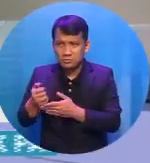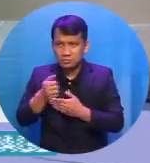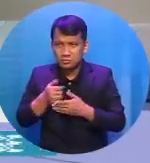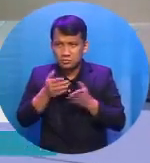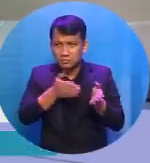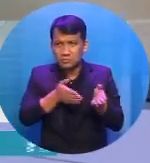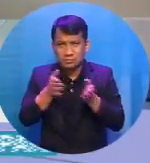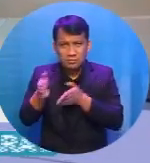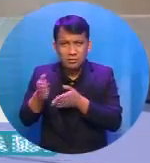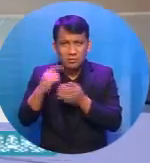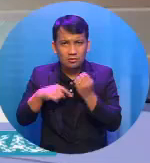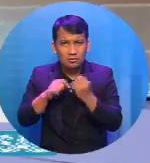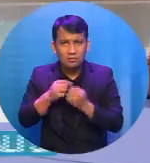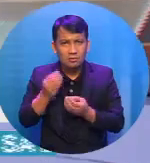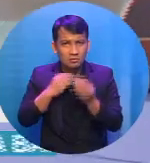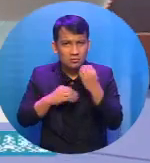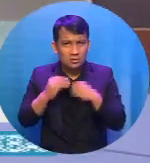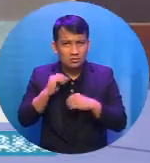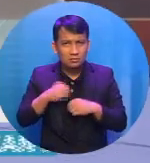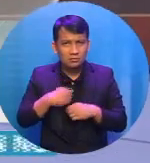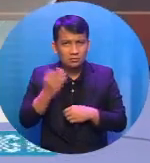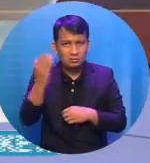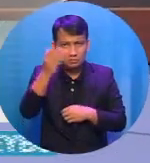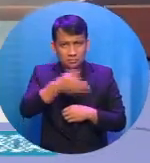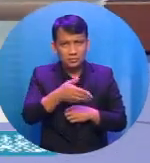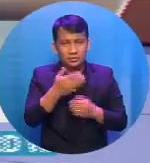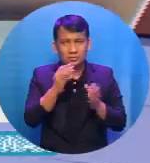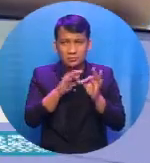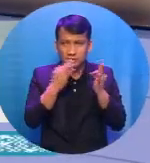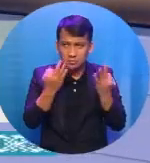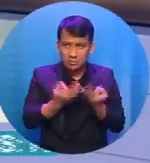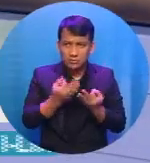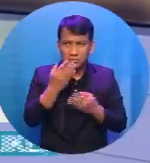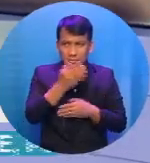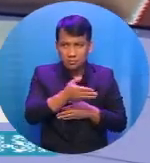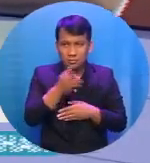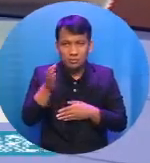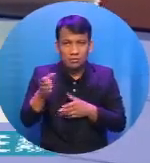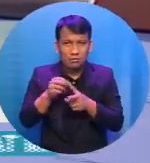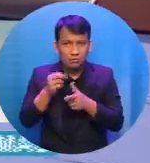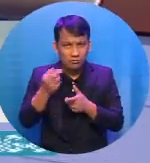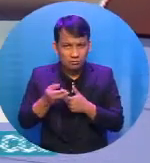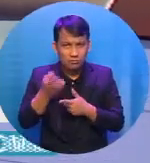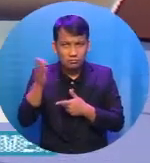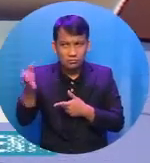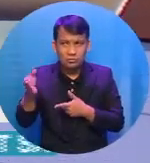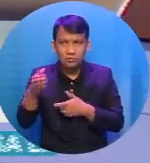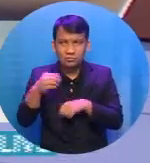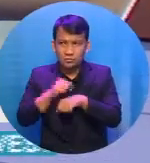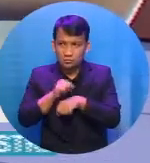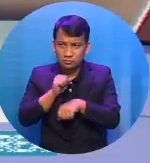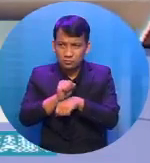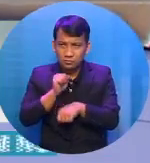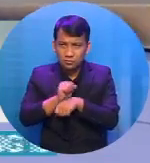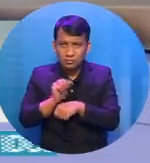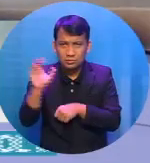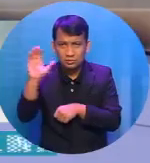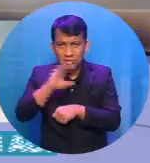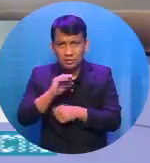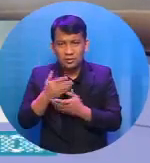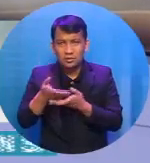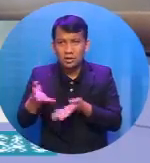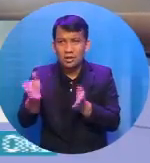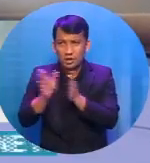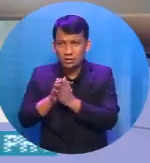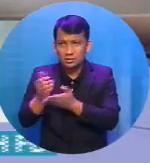pamamaraan na para ikaw ay makakain. Pwede ka lumapit sa iyong mga kamag-anak. Or pwede ka naman mag-part-time job at kukuha ka ng